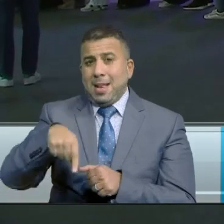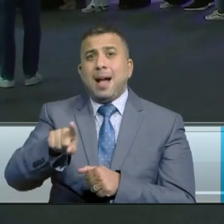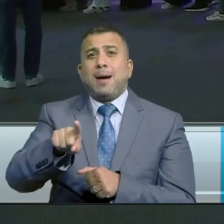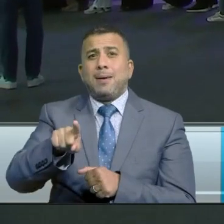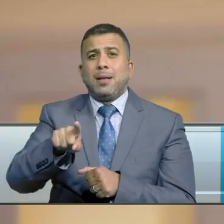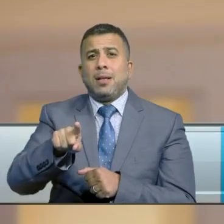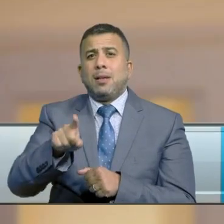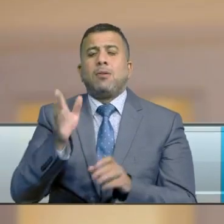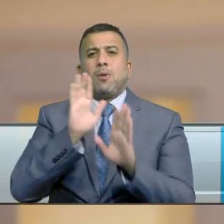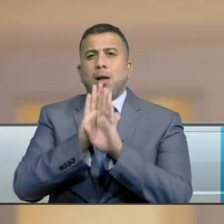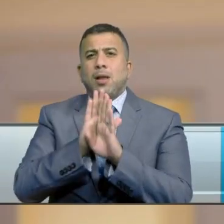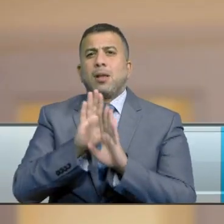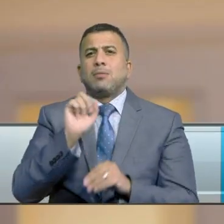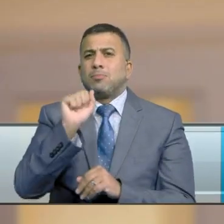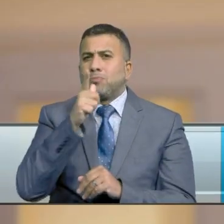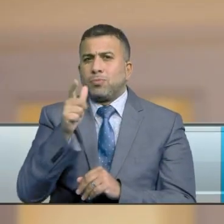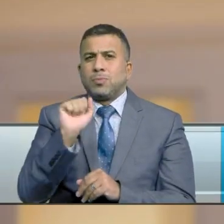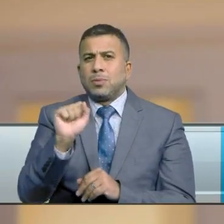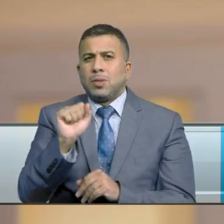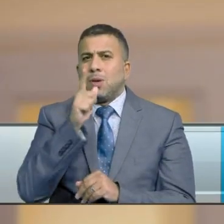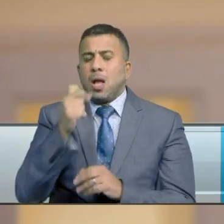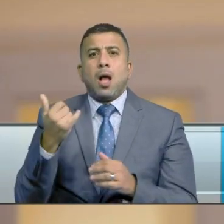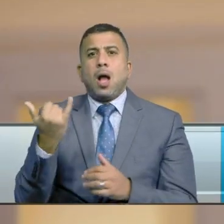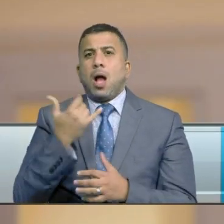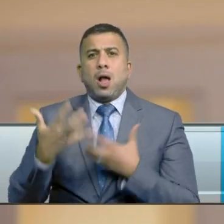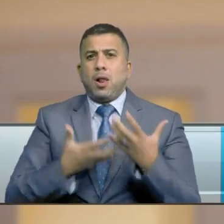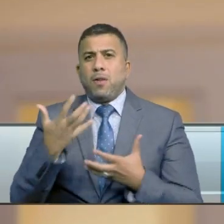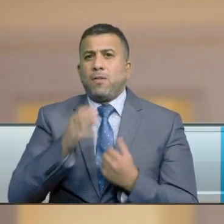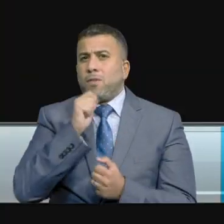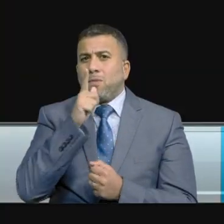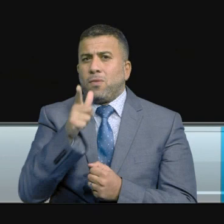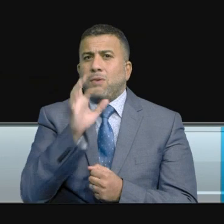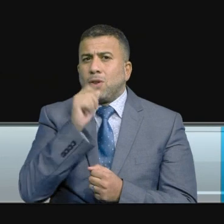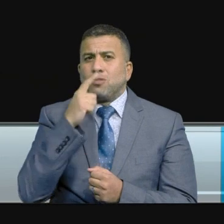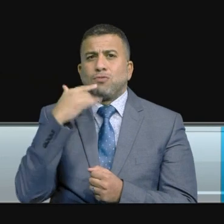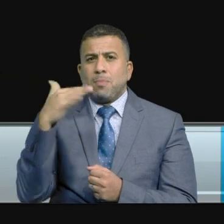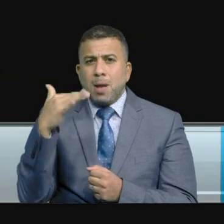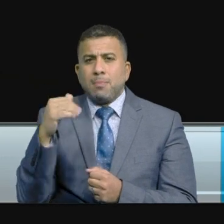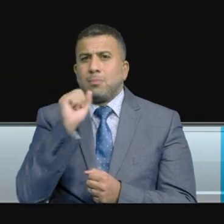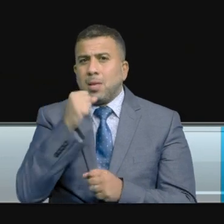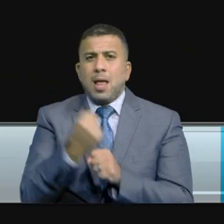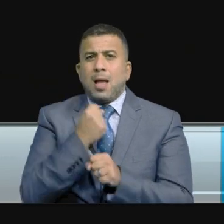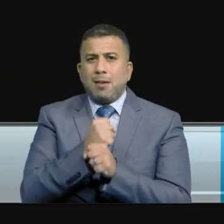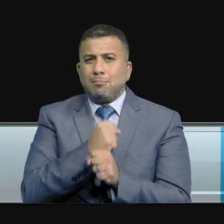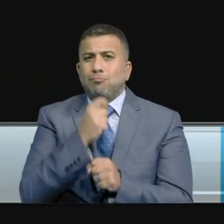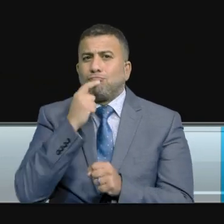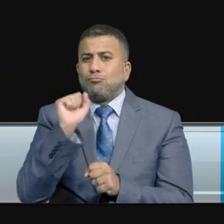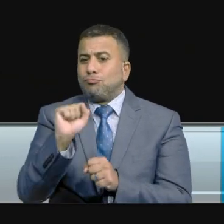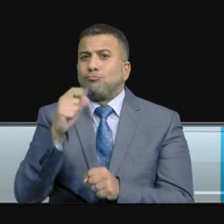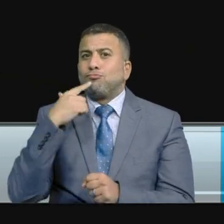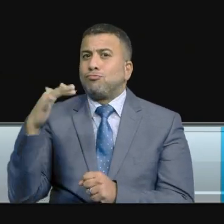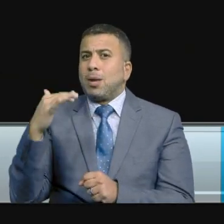دوره العام الجاري وراينا انفوان وحيويه شباب الحريص على متابعه الاعمال القائمه